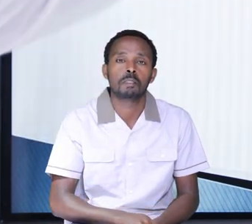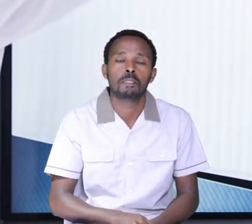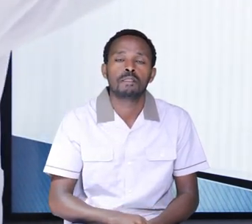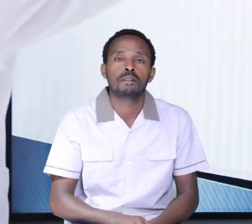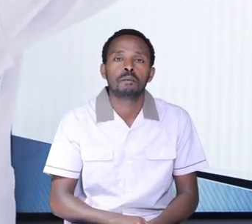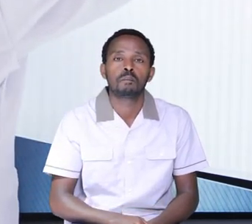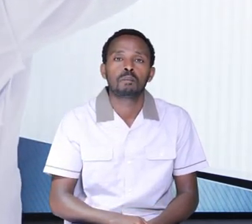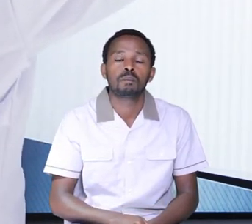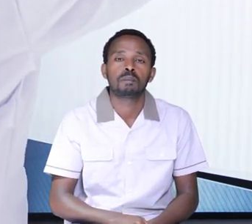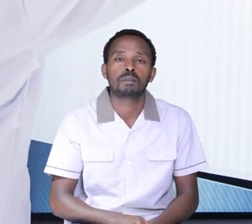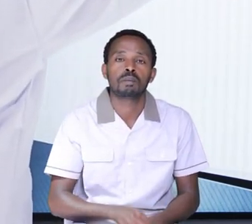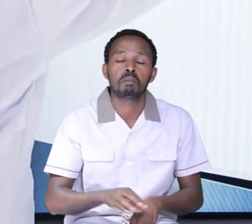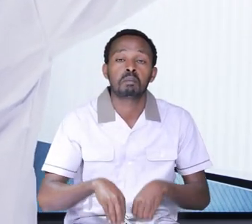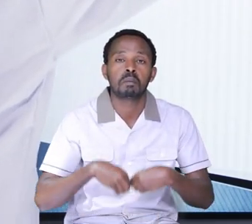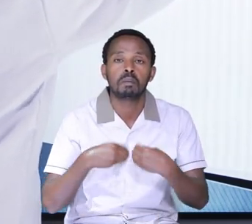Kuni kennama keenya.